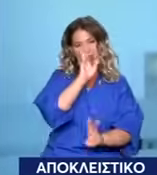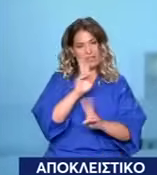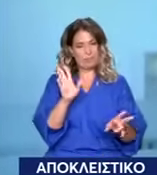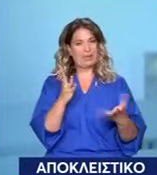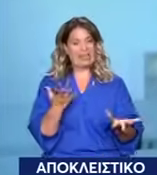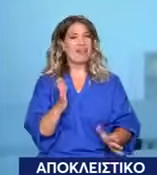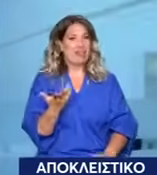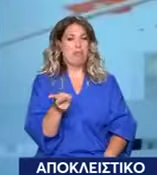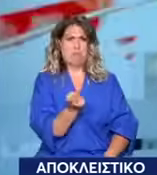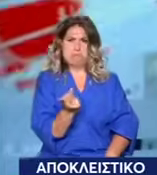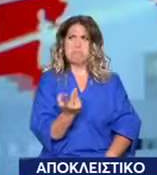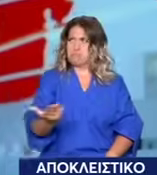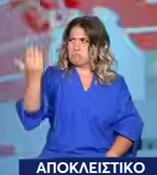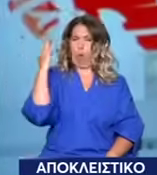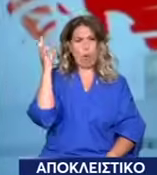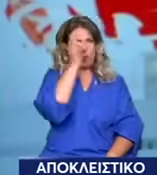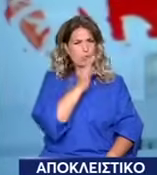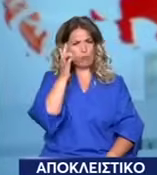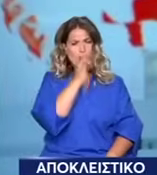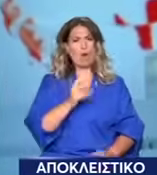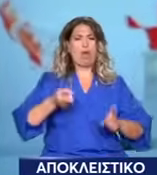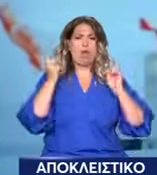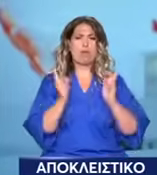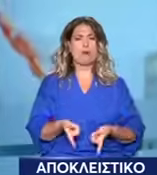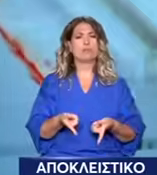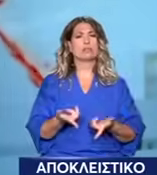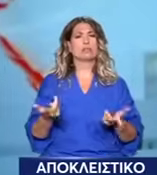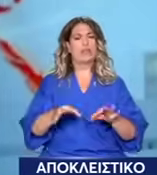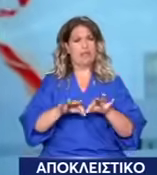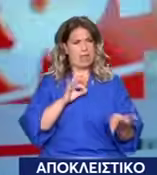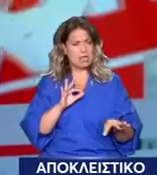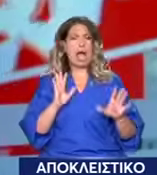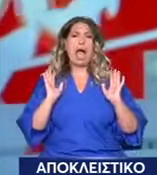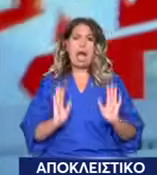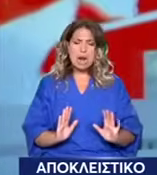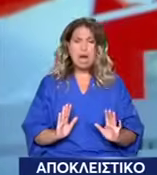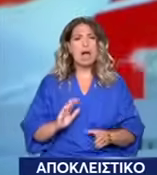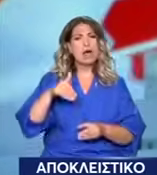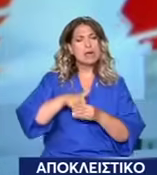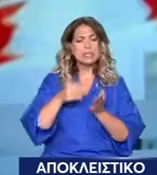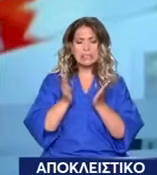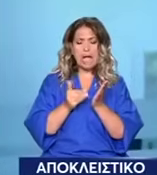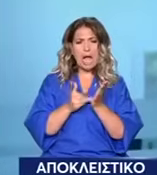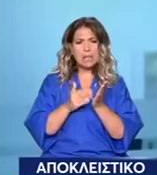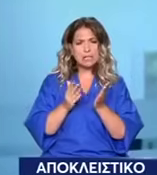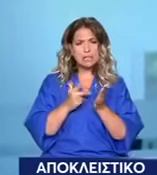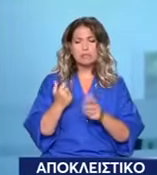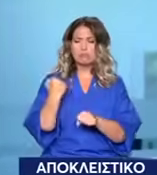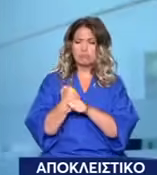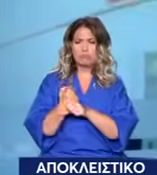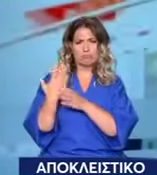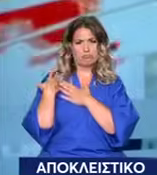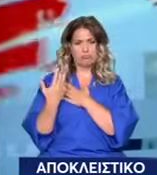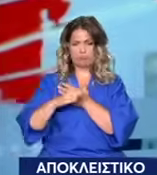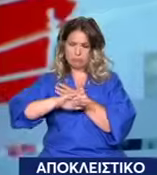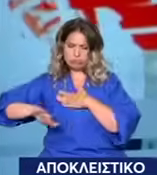και Λύτρας αποφάσισαν ότι μάλλον δεν θα συνεχίσουν να ζουν μαζί, έφτιαξαν και τους δικούς τους δρόμους και ίσως δημιουργήθηκαν και ομάδες. Κάποιοι άνθρωποι από το γραφείο βρέθηκαν είναι σίγουρο